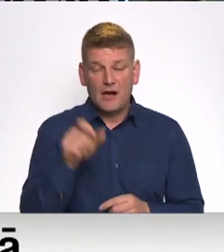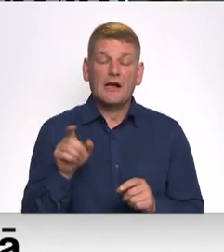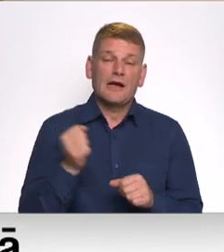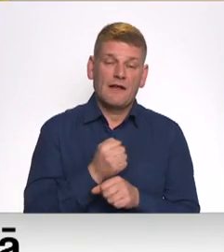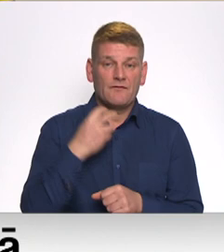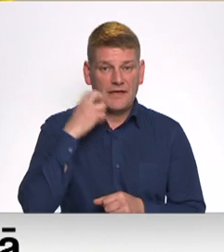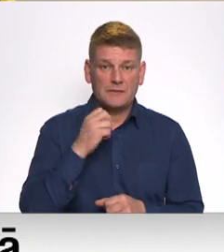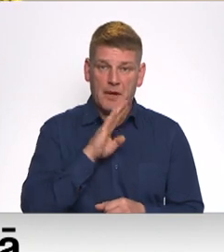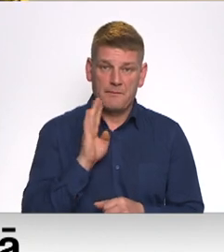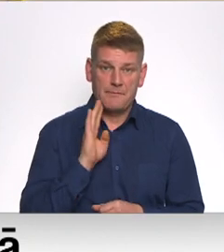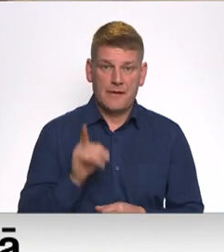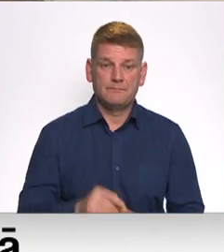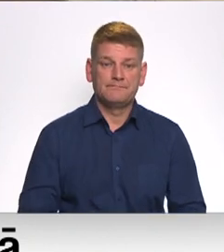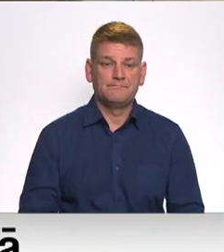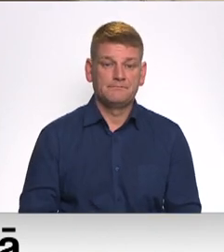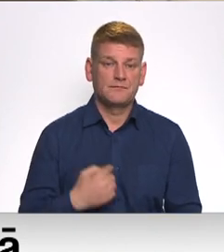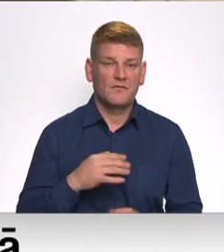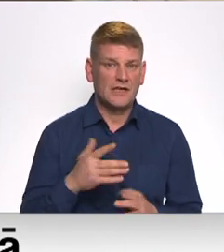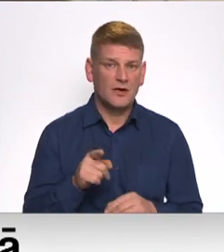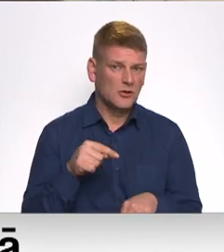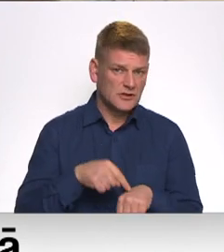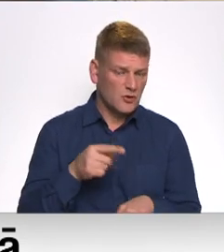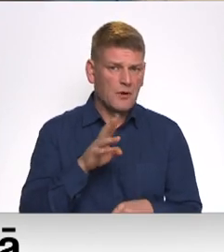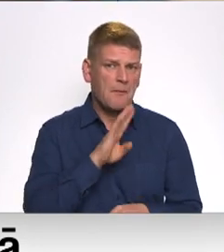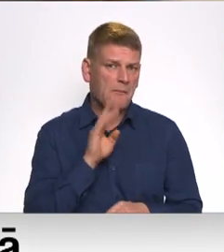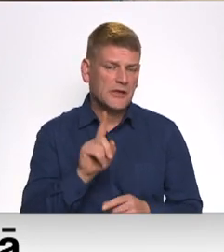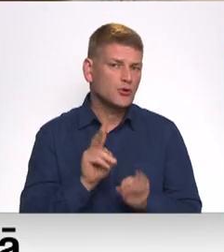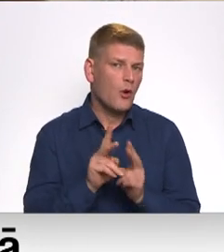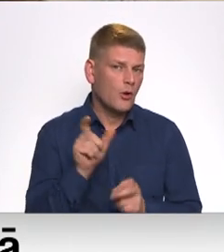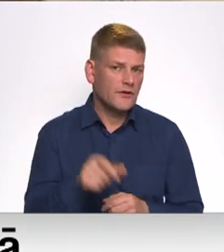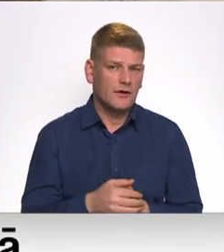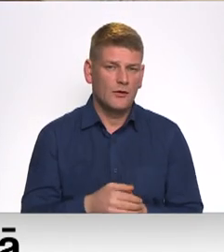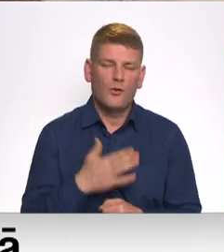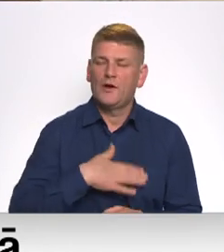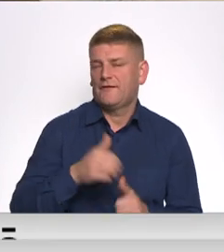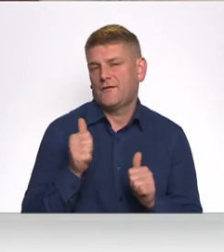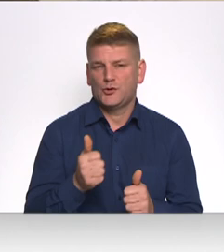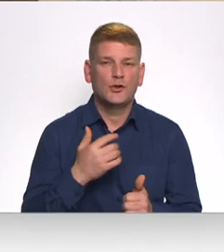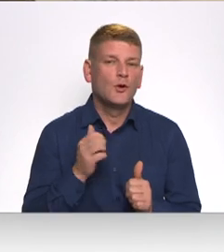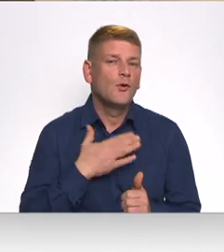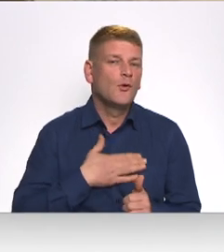vecmamma. Kā tas uzspār ir tos sajūtas, ka mamma tev ir skolotājs? Ļoti forši, ļoti